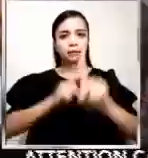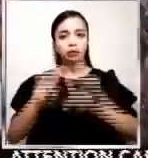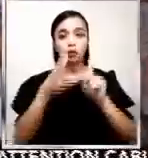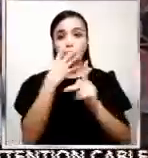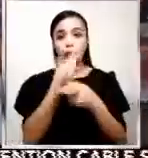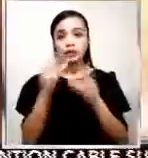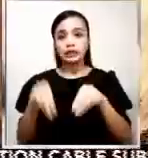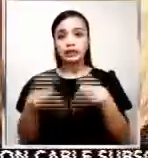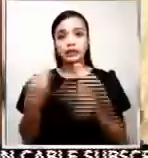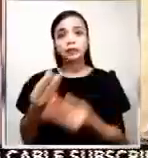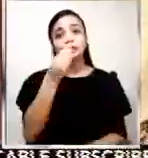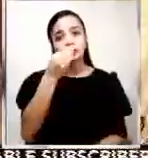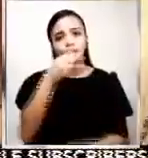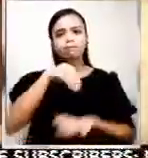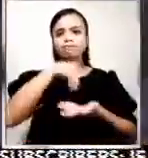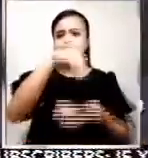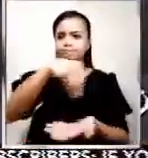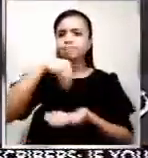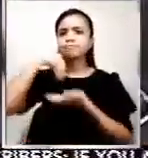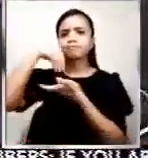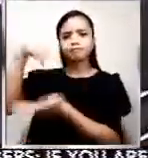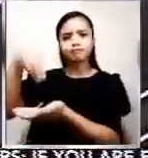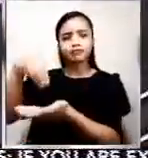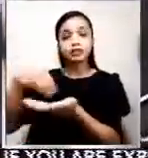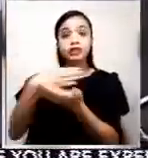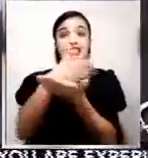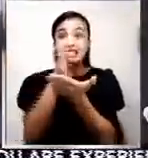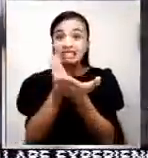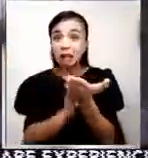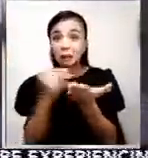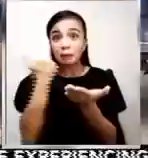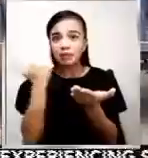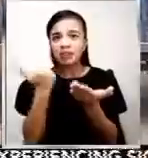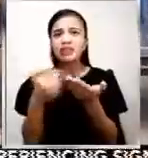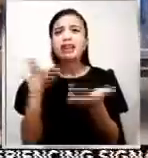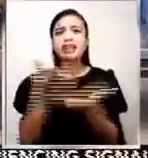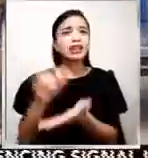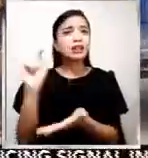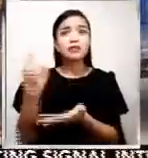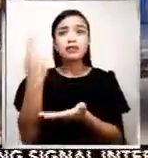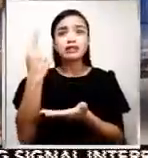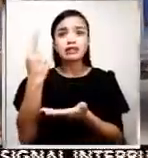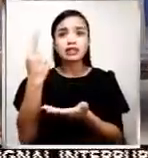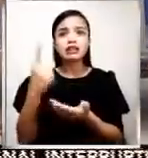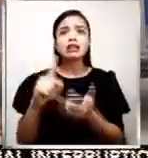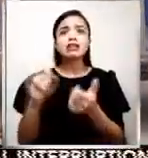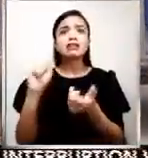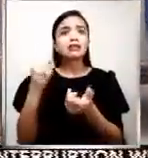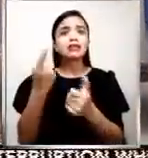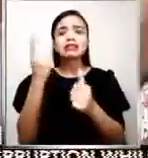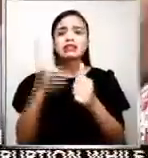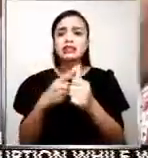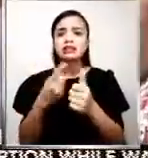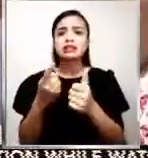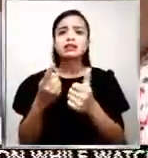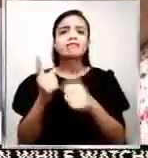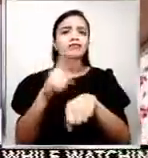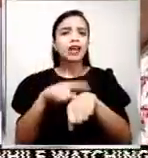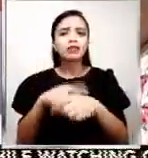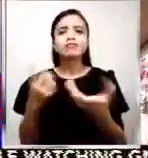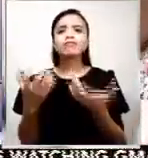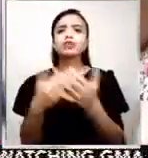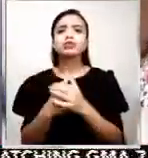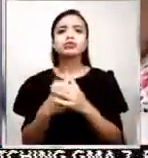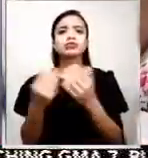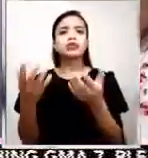relief goods. Ang iba kasi, ito pa lang ang unang beses na nakatanggap ng ayuda mula ng bumagyo. Ano yan, papa?